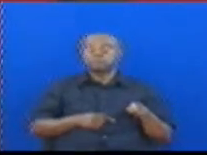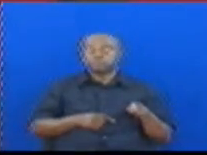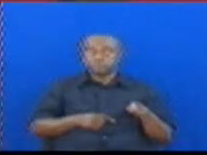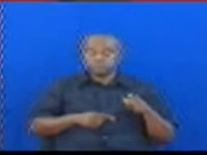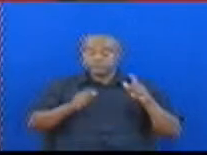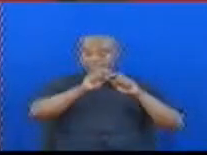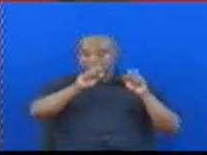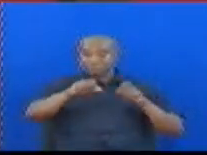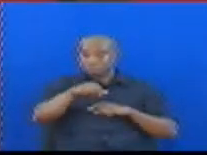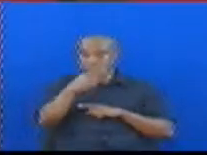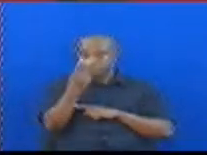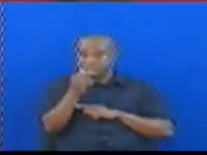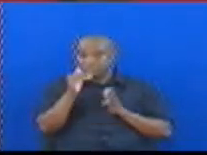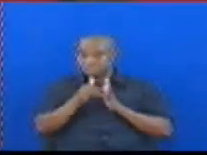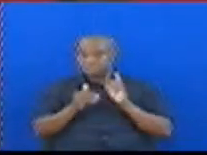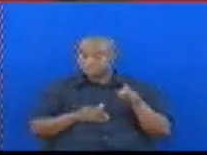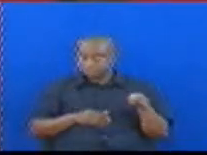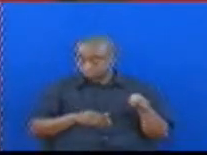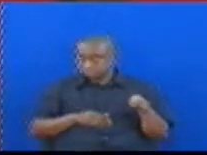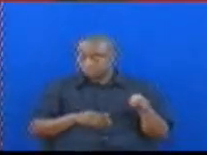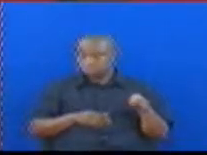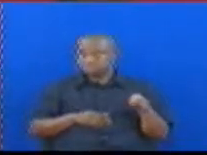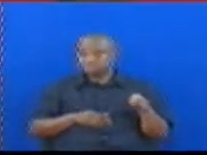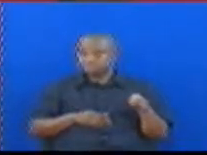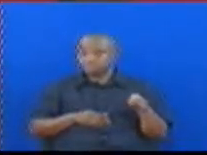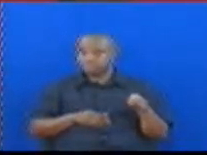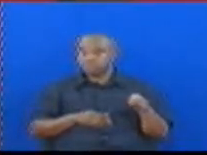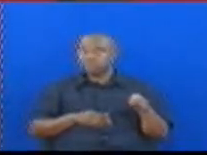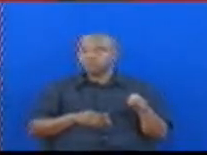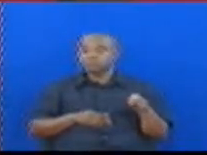kifungu cha pili cha sheria hii ya